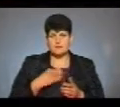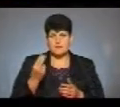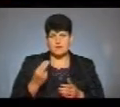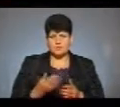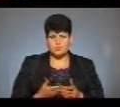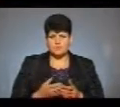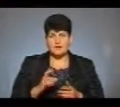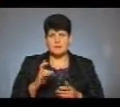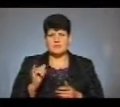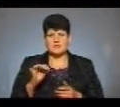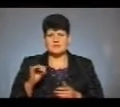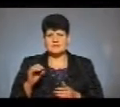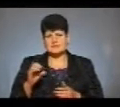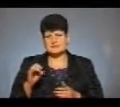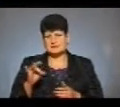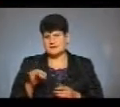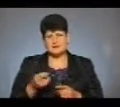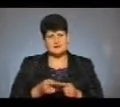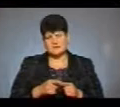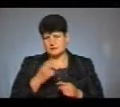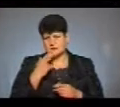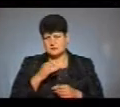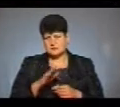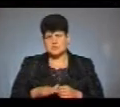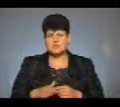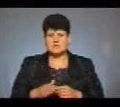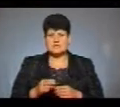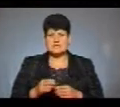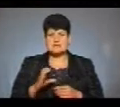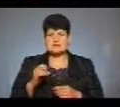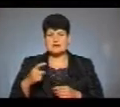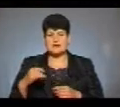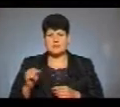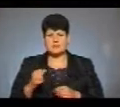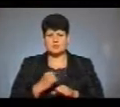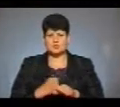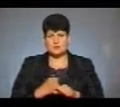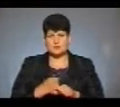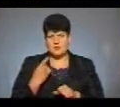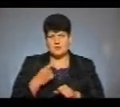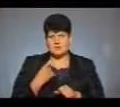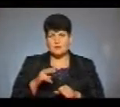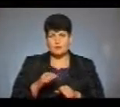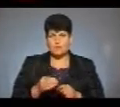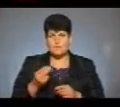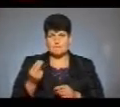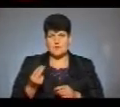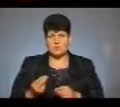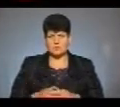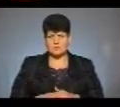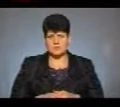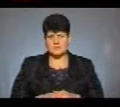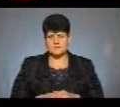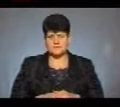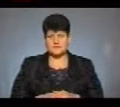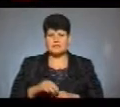це класичне ткання бісером, схема розроблена авторська по малюнку. Людмила